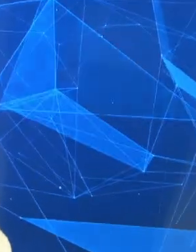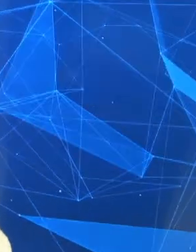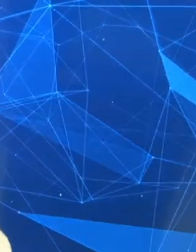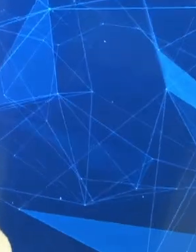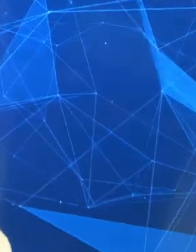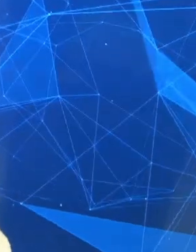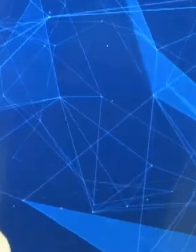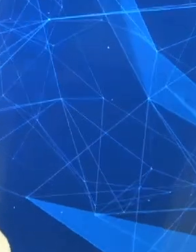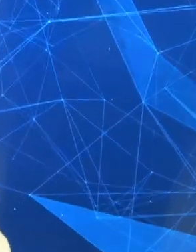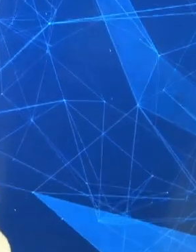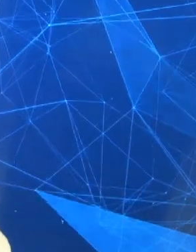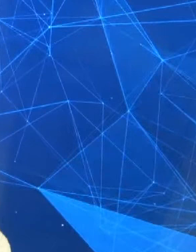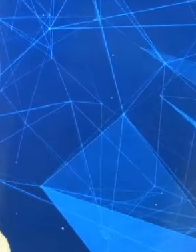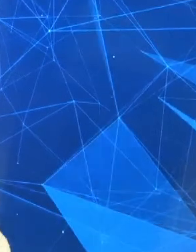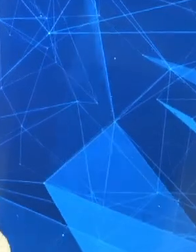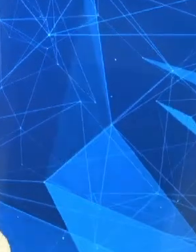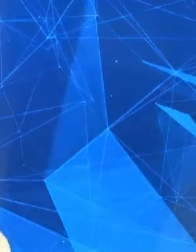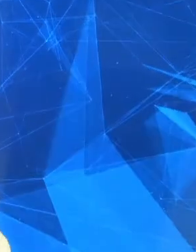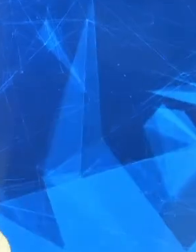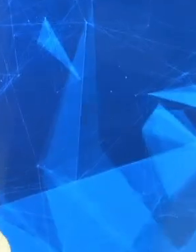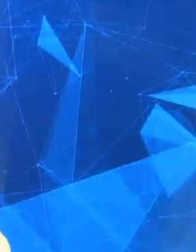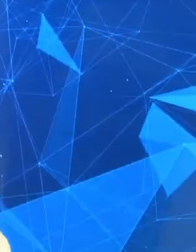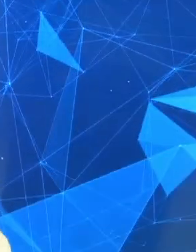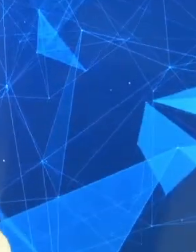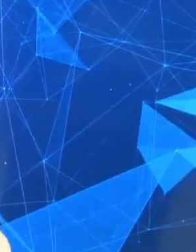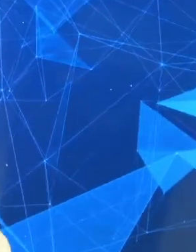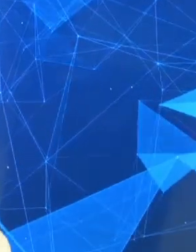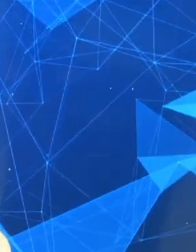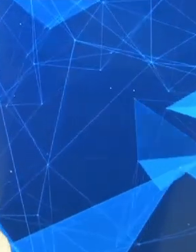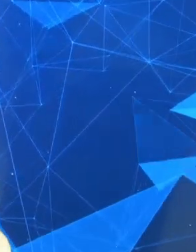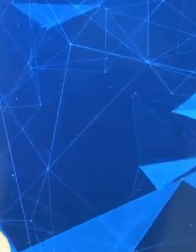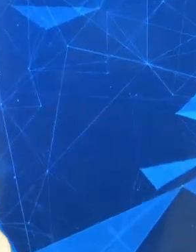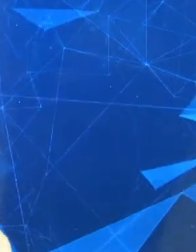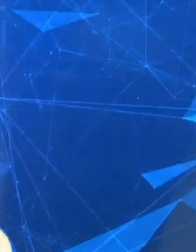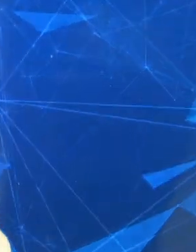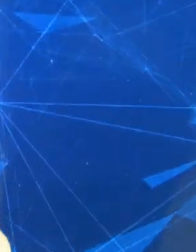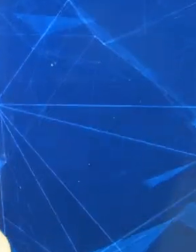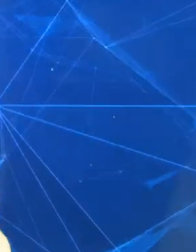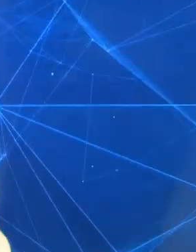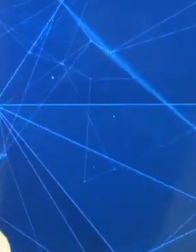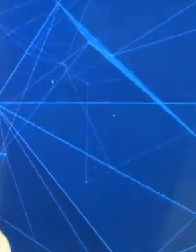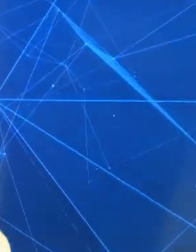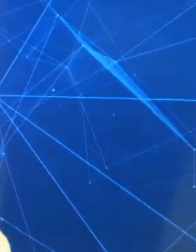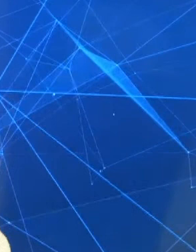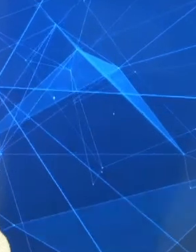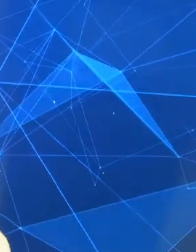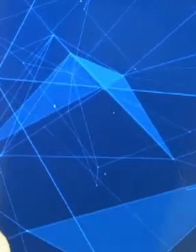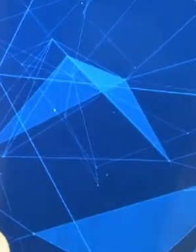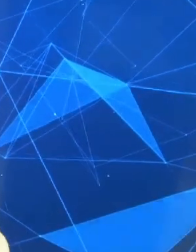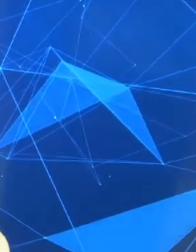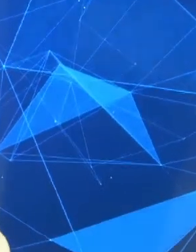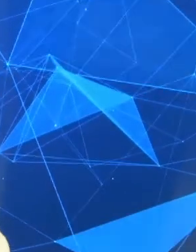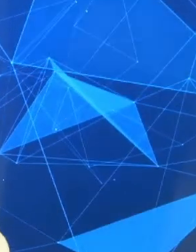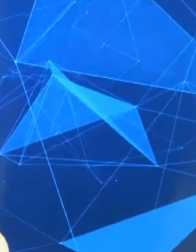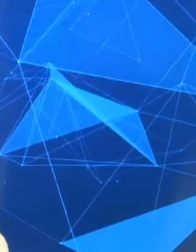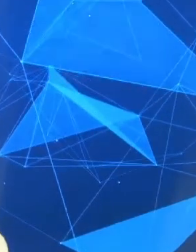ζώνη επιτήρησης, ολόκληρη η περιφερειακή ενότητα Χαλκιδικής, ενώ την Παρασκευή ήταν στο κόκκινο